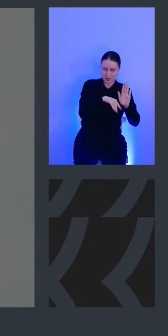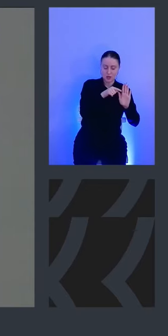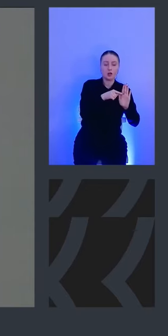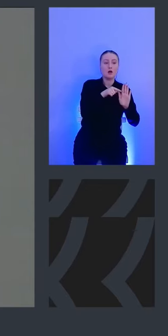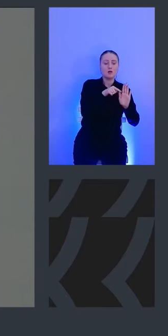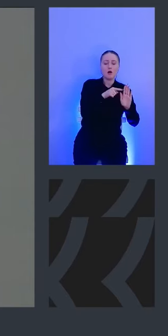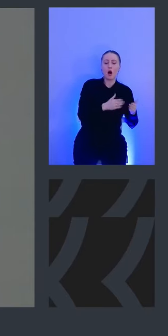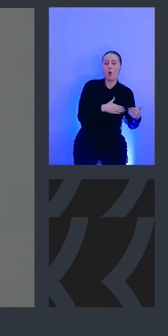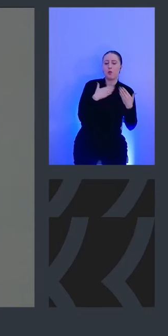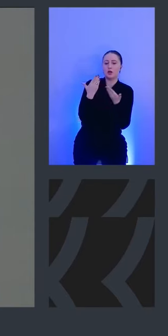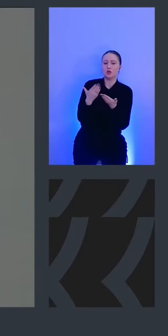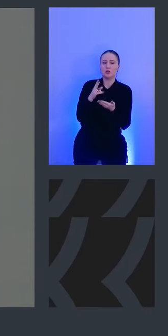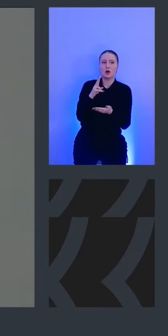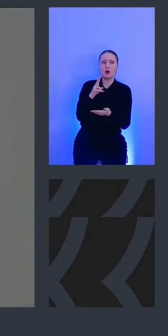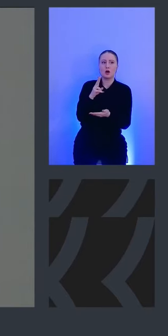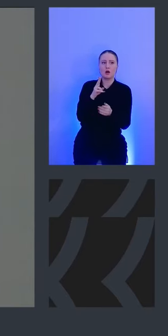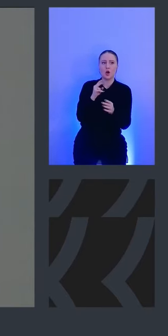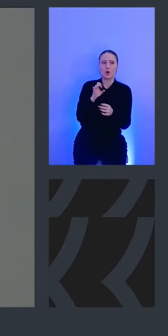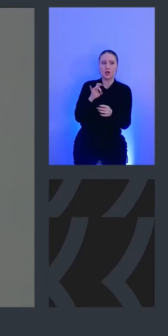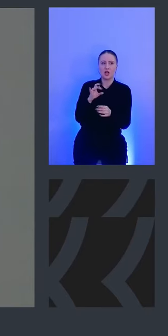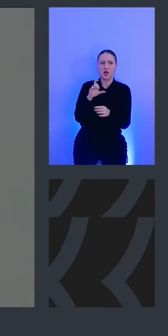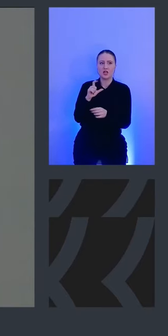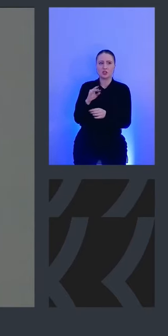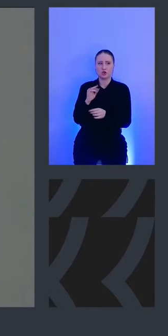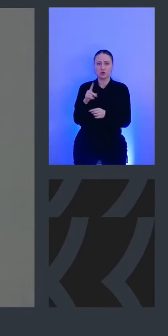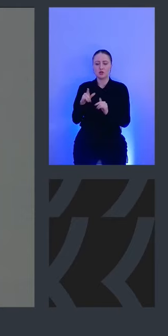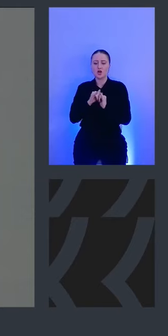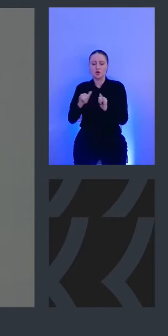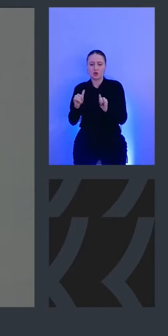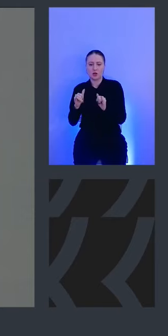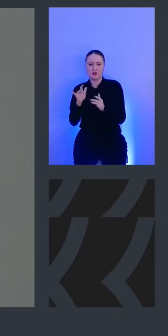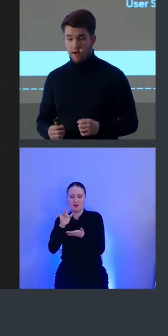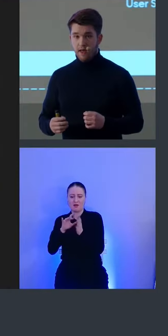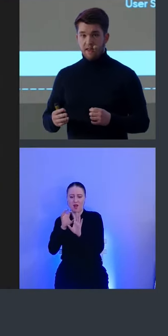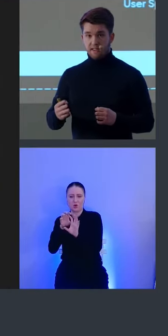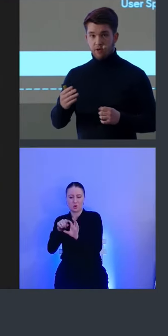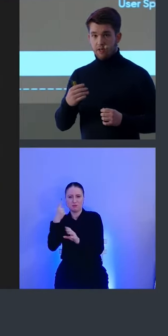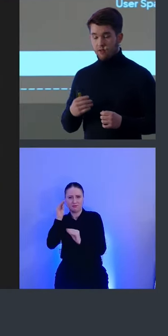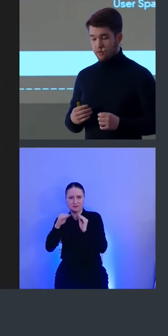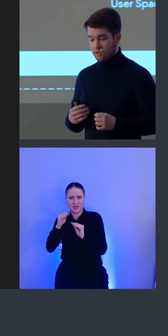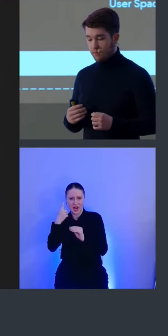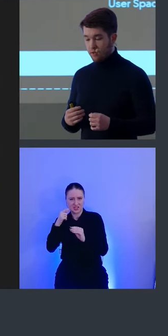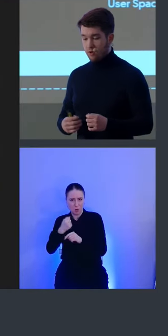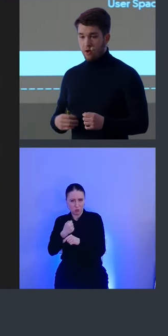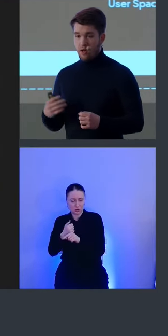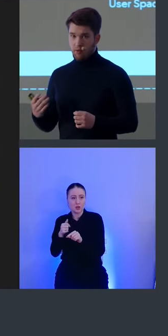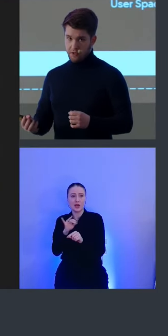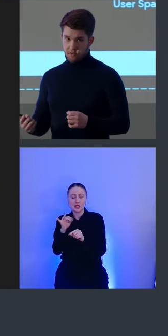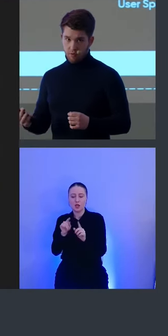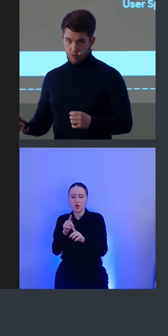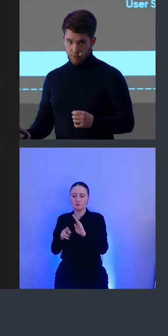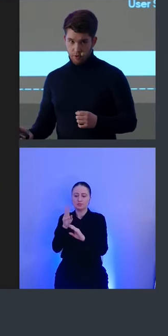юзерспейсе, обращалась к kernel extension, то есть расширению ядра, которое тоже написал разработчик, и забирала оттуда телеметрию,